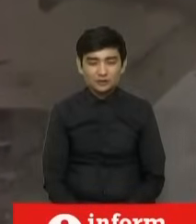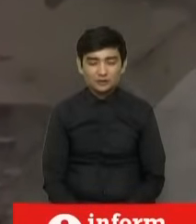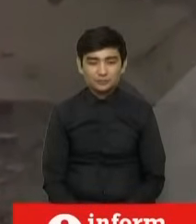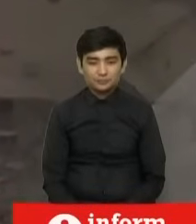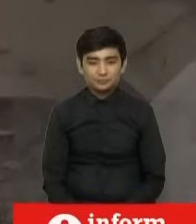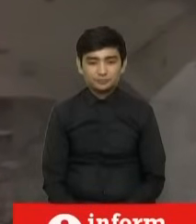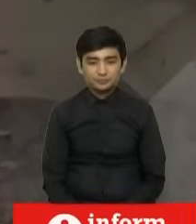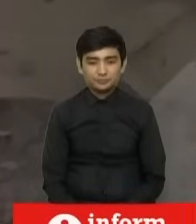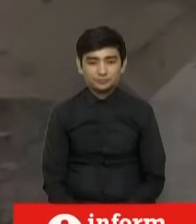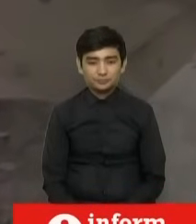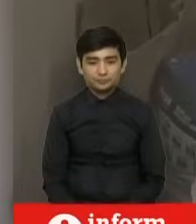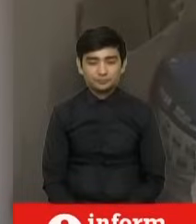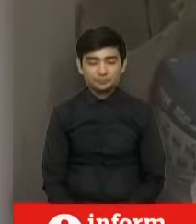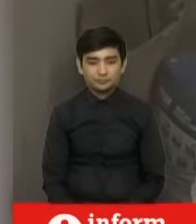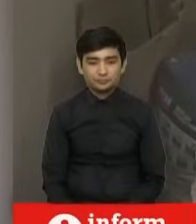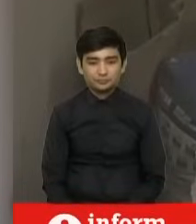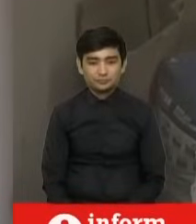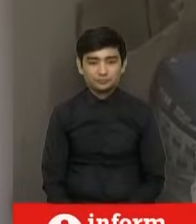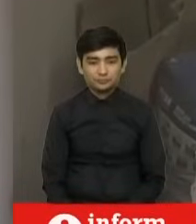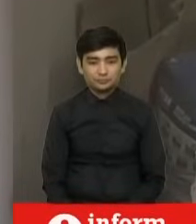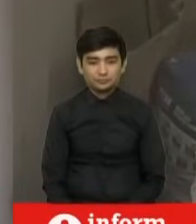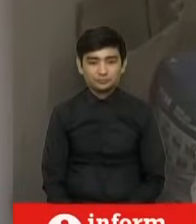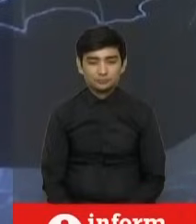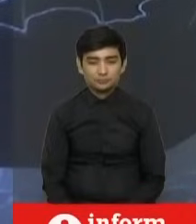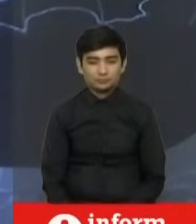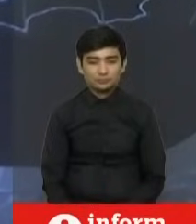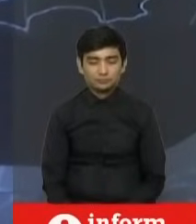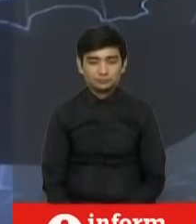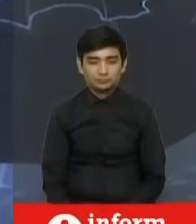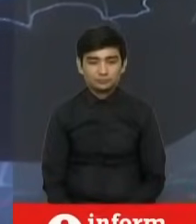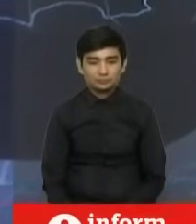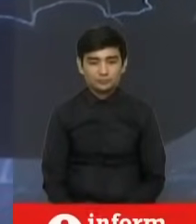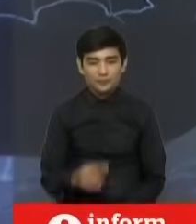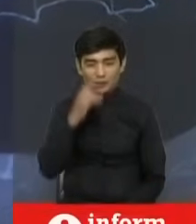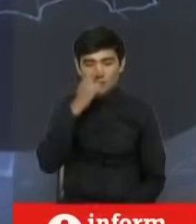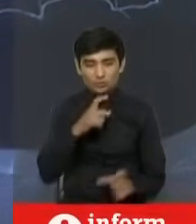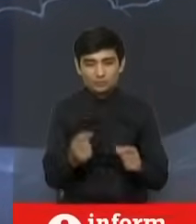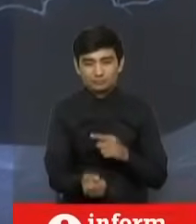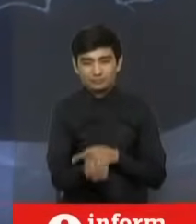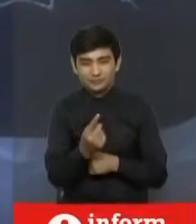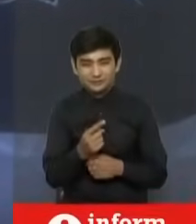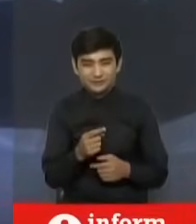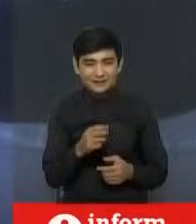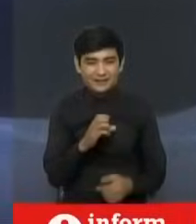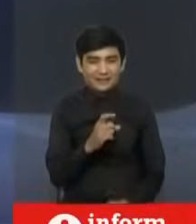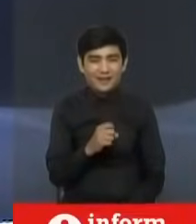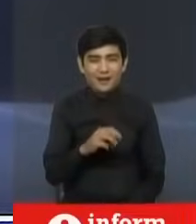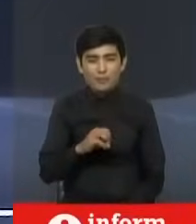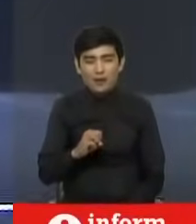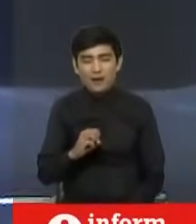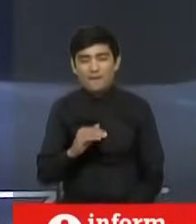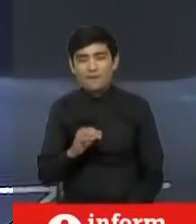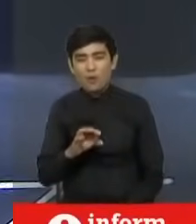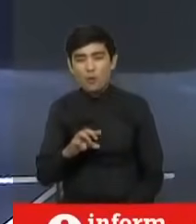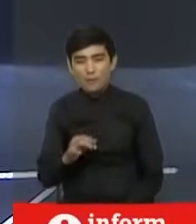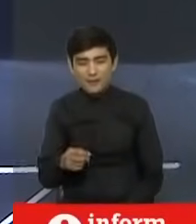Людмила Батюшкина, Ирина Нинашева, Информбюро, Карагандинская область. Казахстанцы столкнулись с хемофобией. Так называется страх